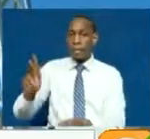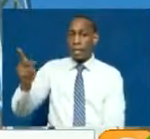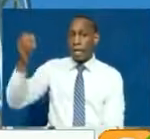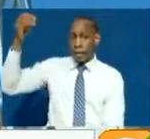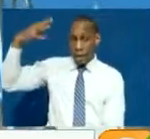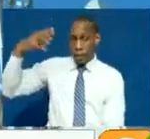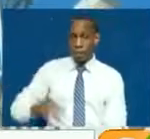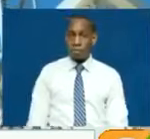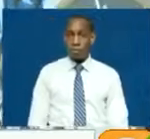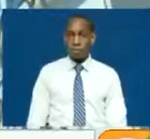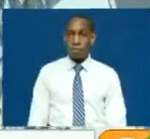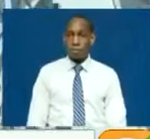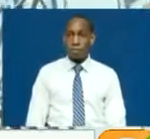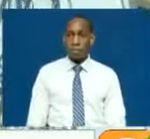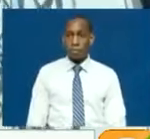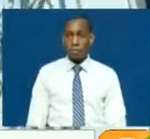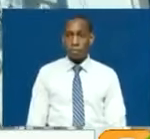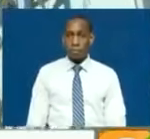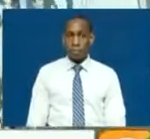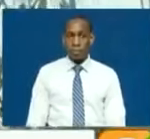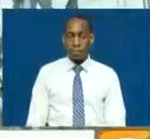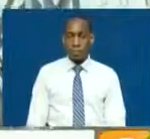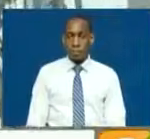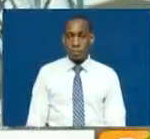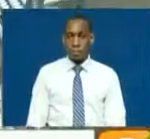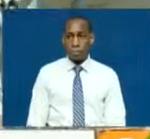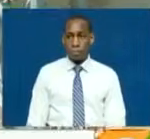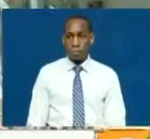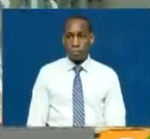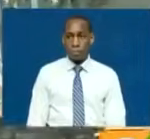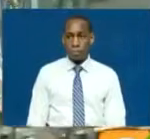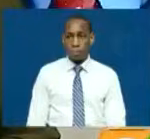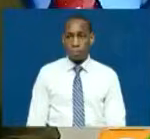ya KPLC. Ben Kirui, runinga ya Citizen, Nairobi.